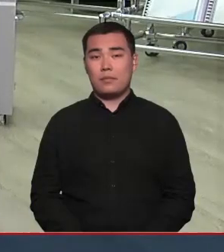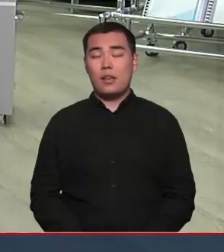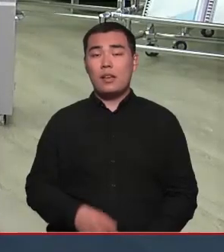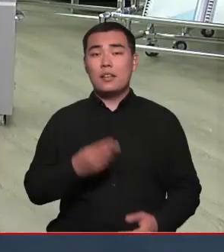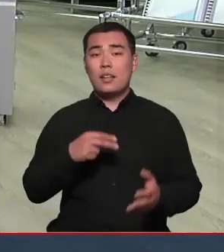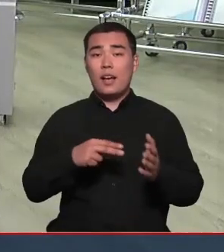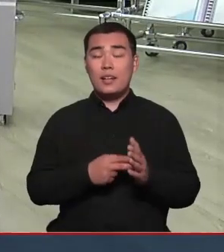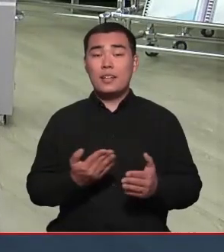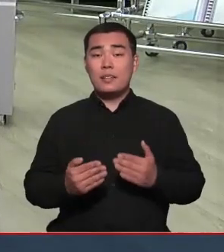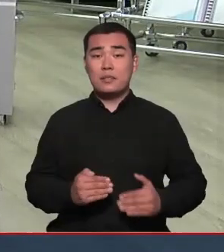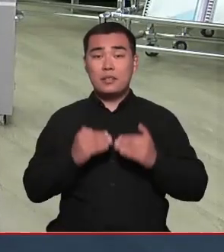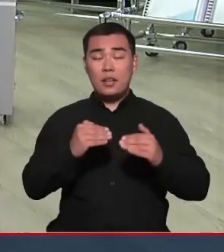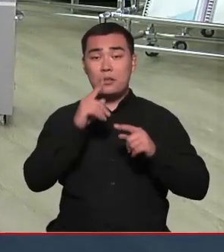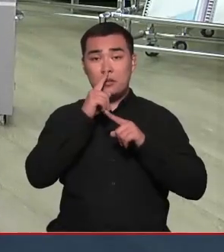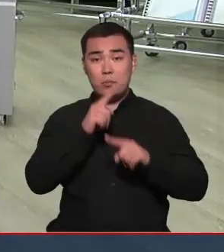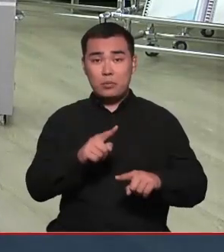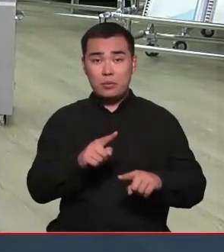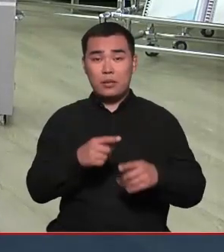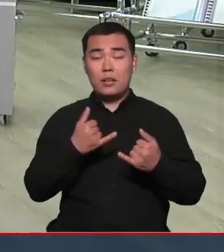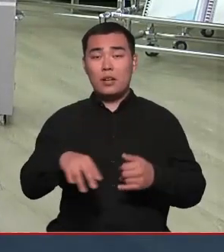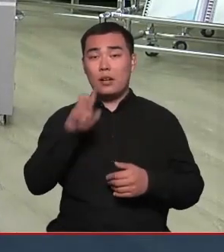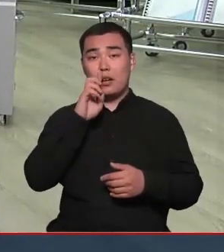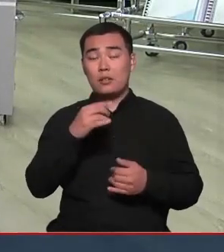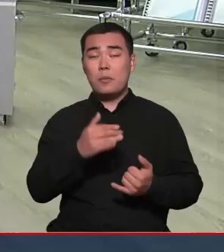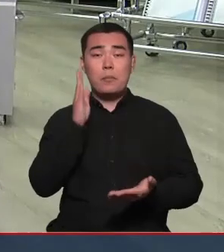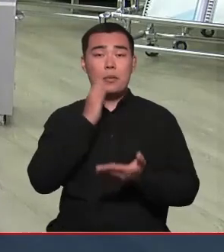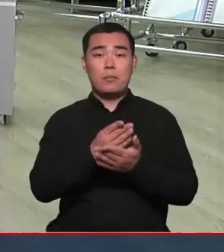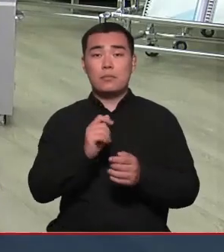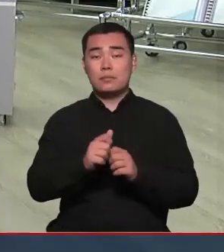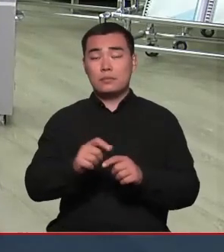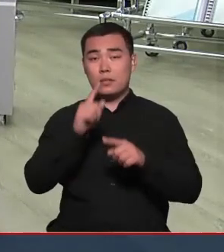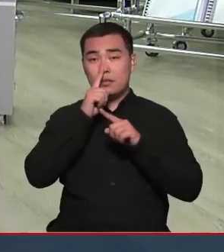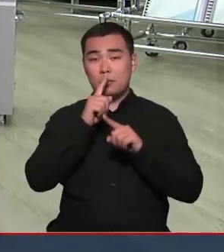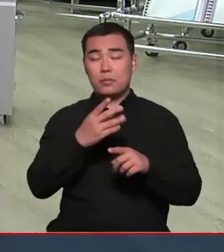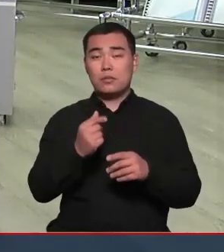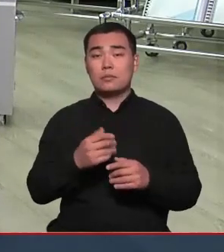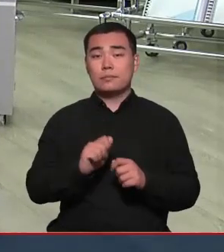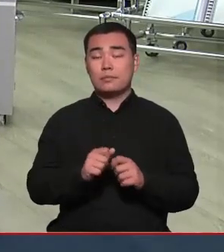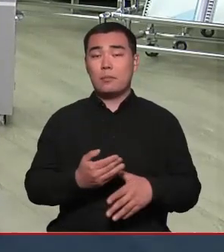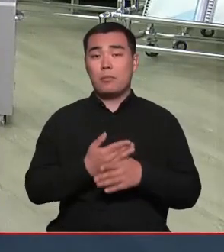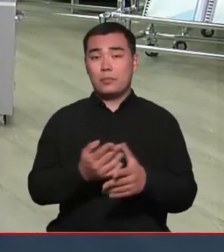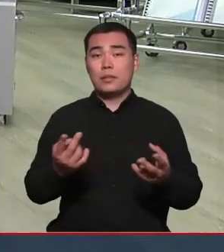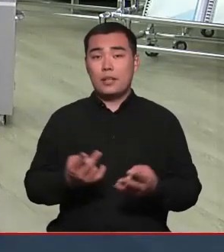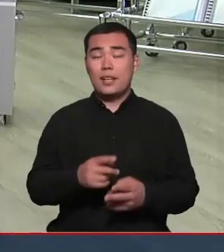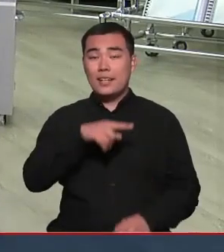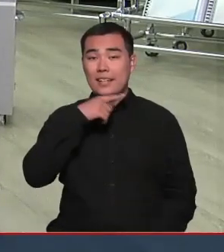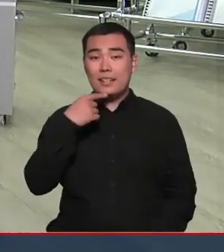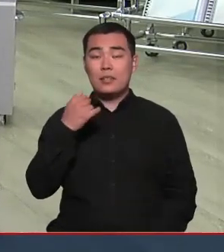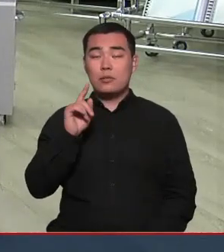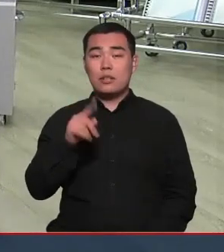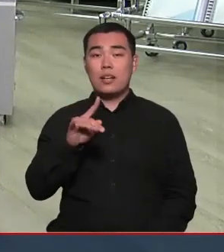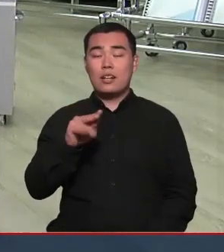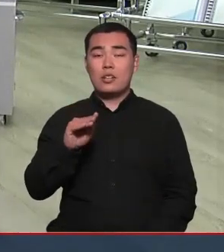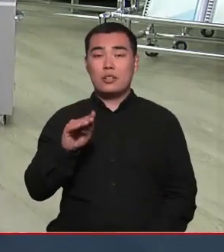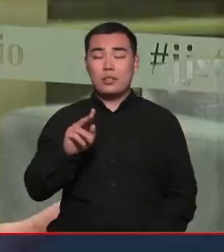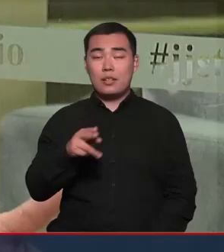Тарифті көтермесек, онда мемлекет бізге тікелей ақша бөлуі тиісті. Ресейде РЖД-ға